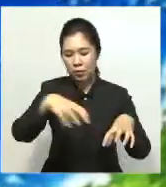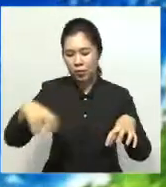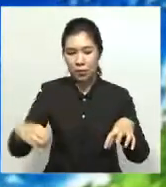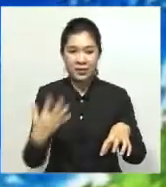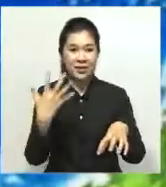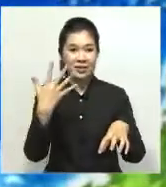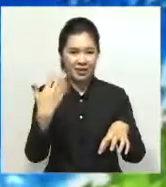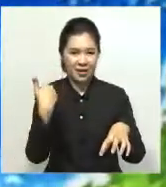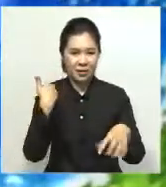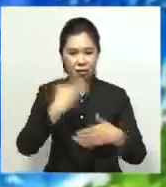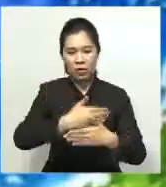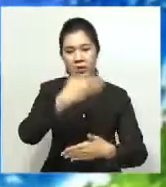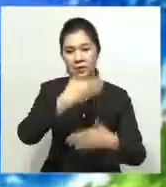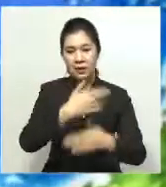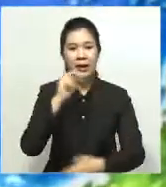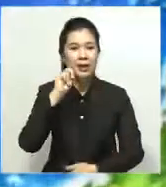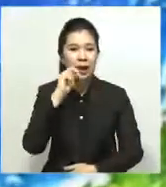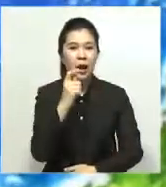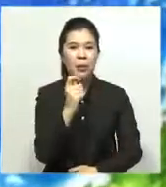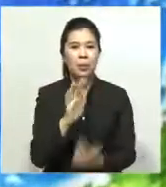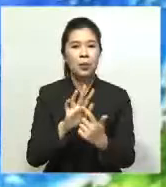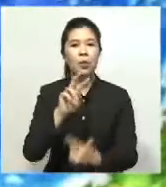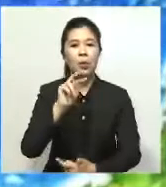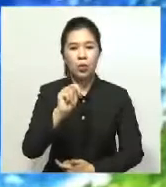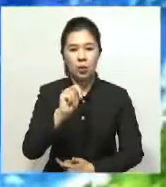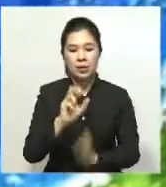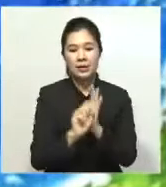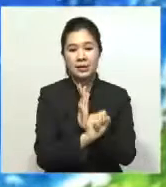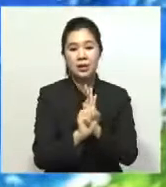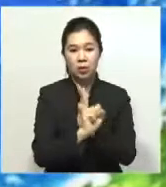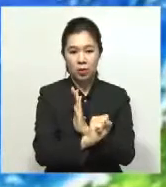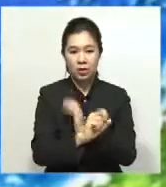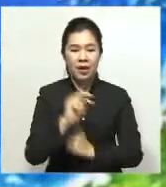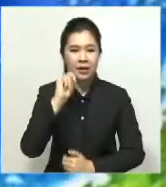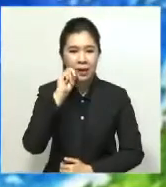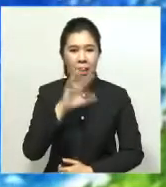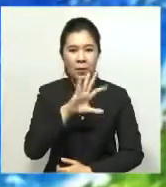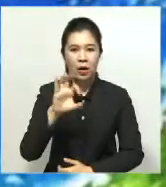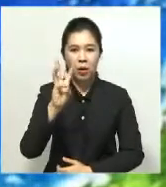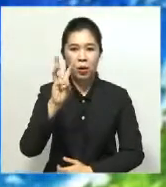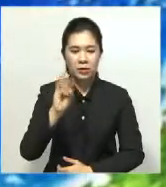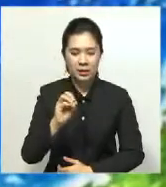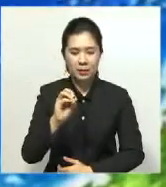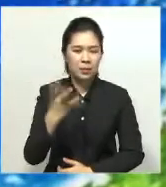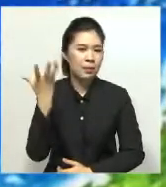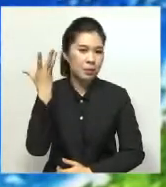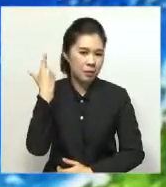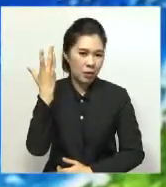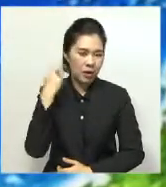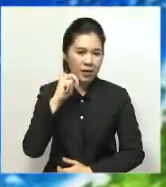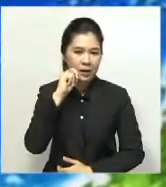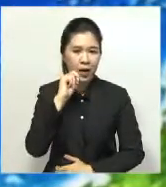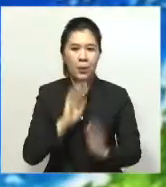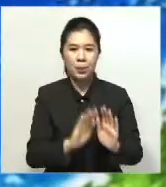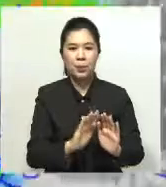ดแรกพาไปที่เขื่อนน้ำอูลจังหวัดสกลนครค่ะปริมาณน้ำ560ล้านลูกบาศก์เมตรในขณะที่เมื่อวานนี้ปริม